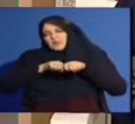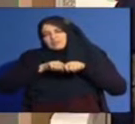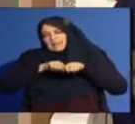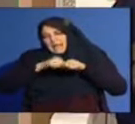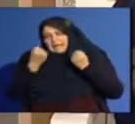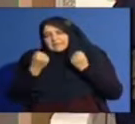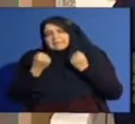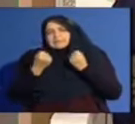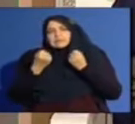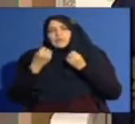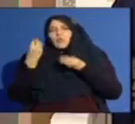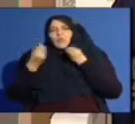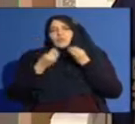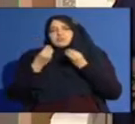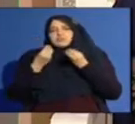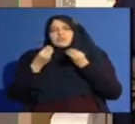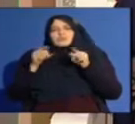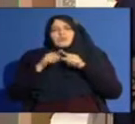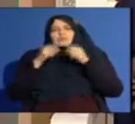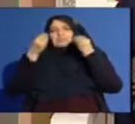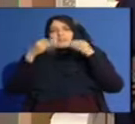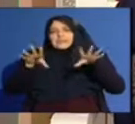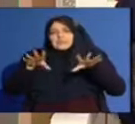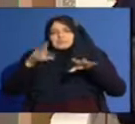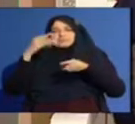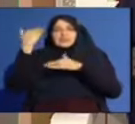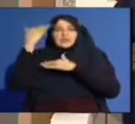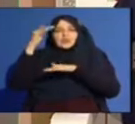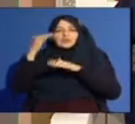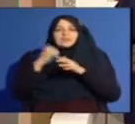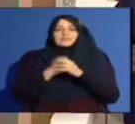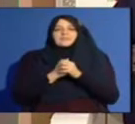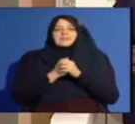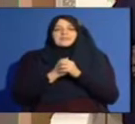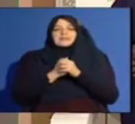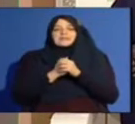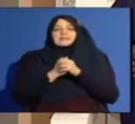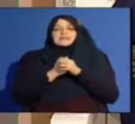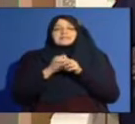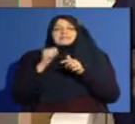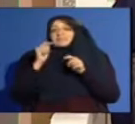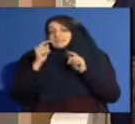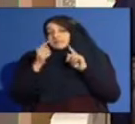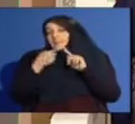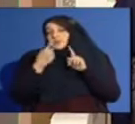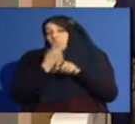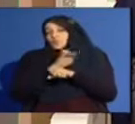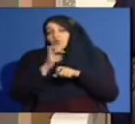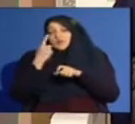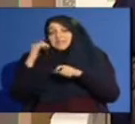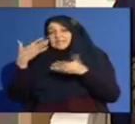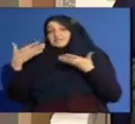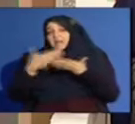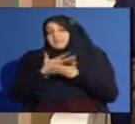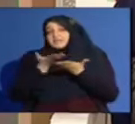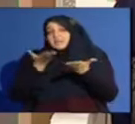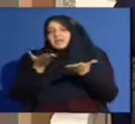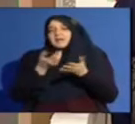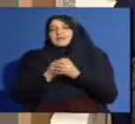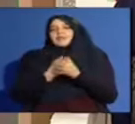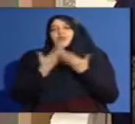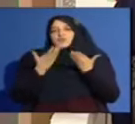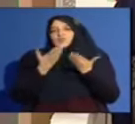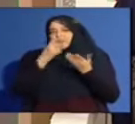بلاد المهجر هو موضوع في غاية الأهمية والخطورة، والذي سنناقشه اليوم في هذه السهرة. ما مدى